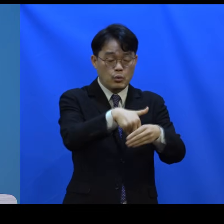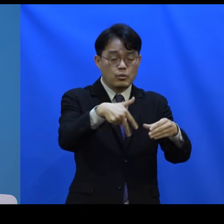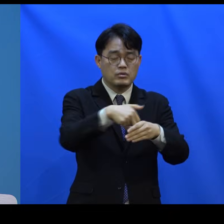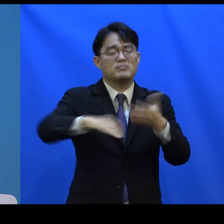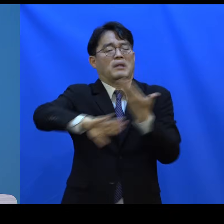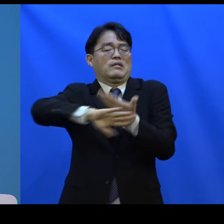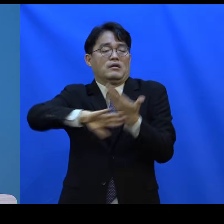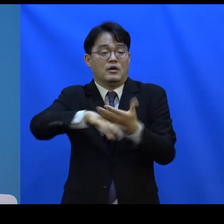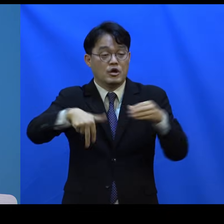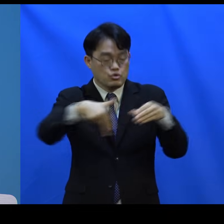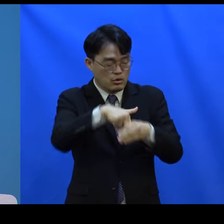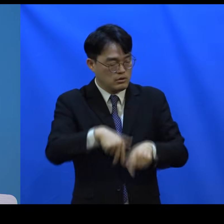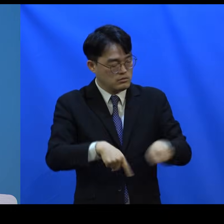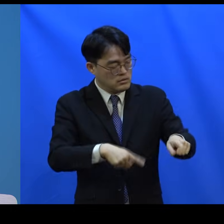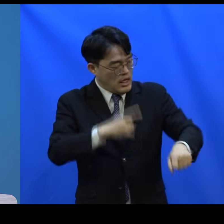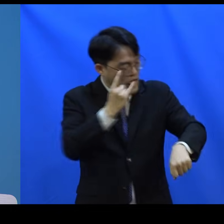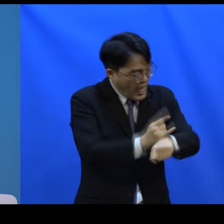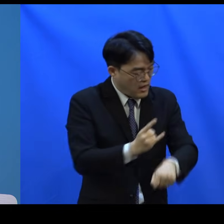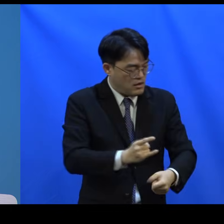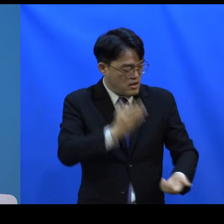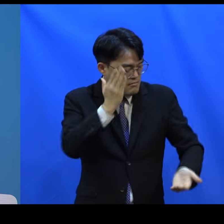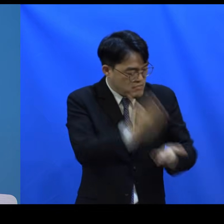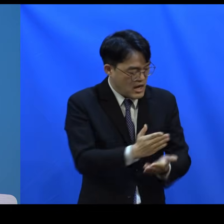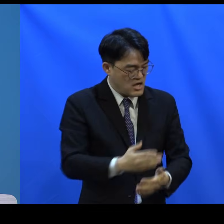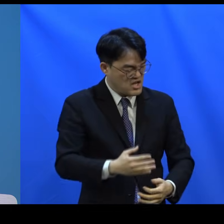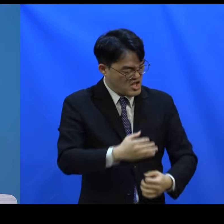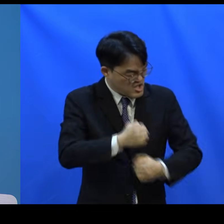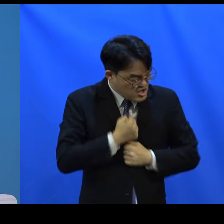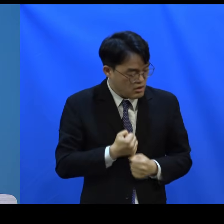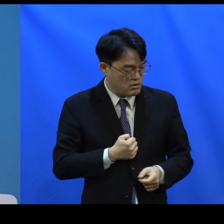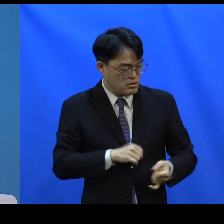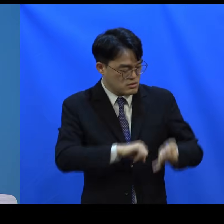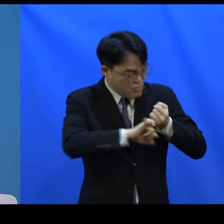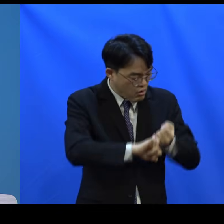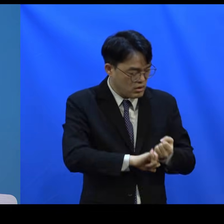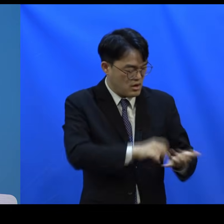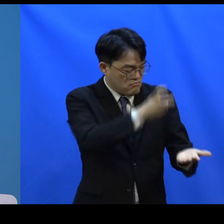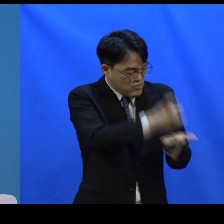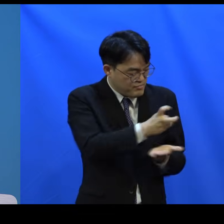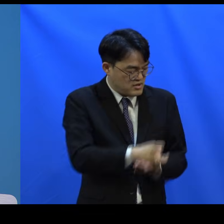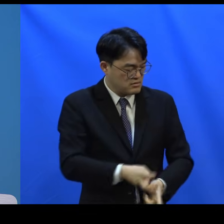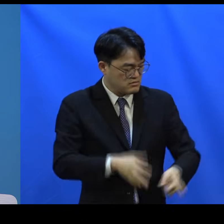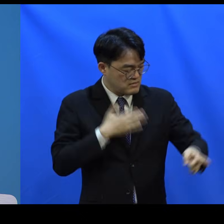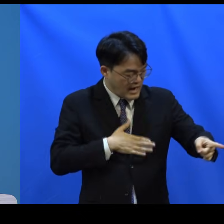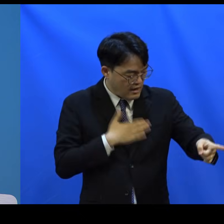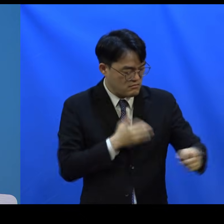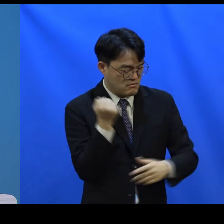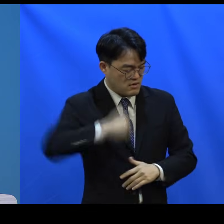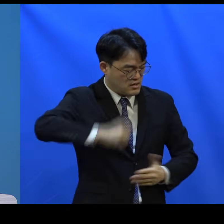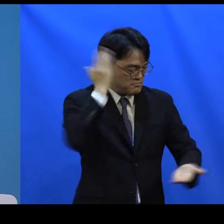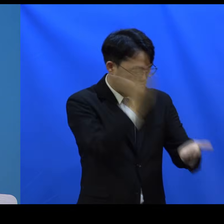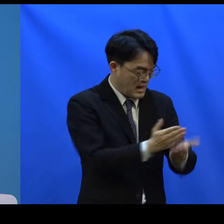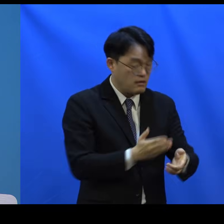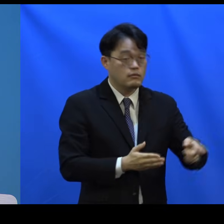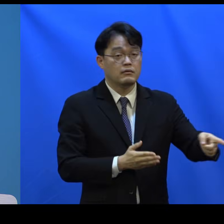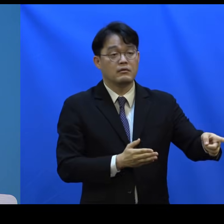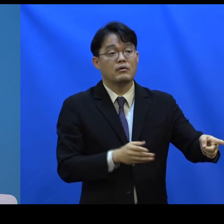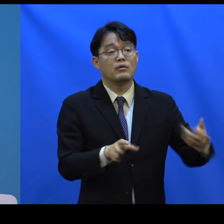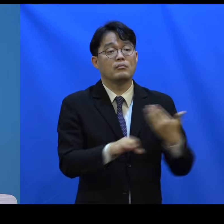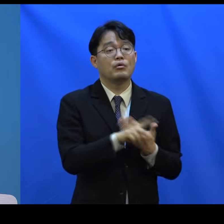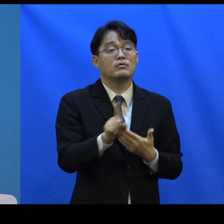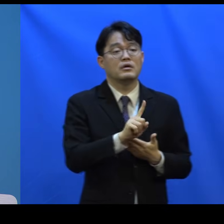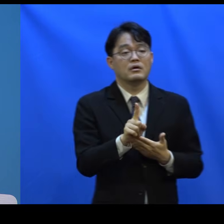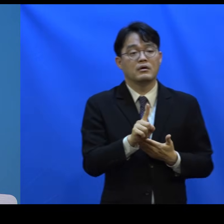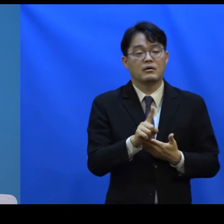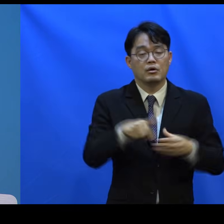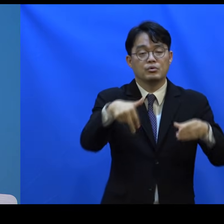생긴 거예요. 종교는 두려움이 있어요. 그죠? 두려움으로 하는 것은 내가 두려움으로 순종하면 그게 뭐예요? 종이에요,